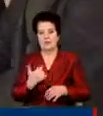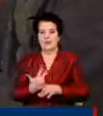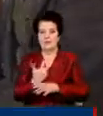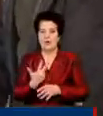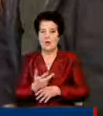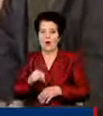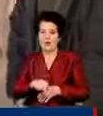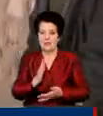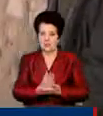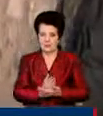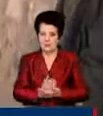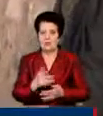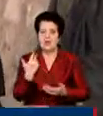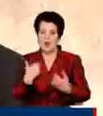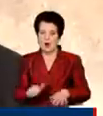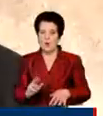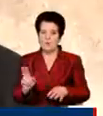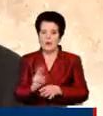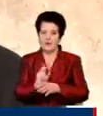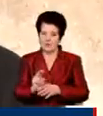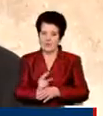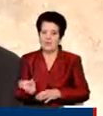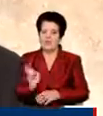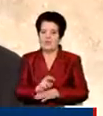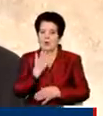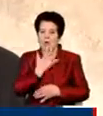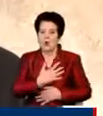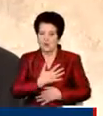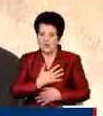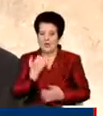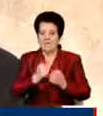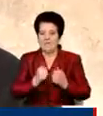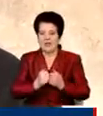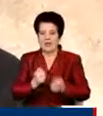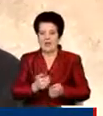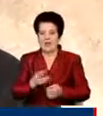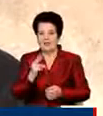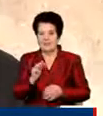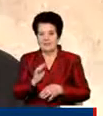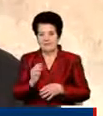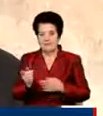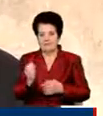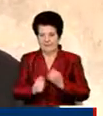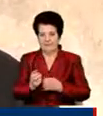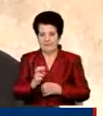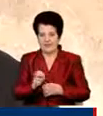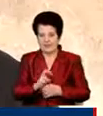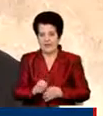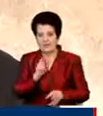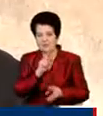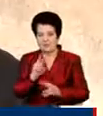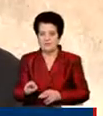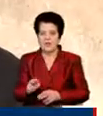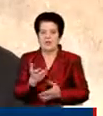oară în cetate de acum renovată și vin cu drag și de fiecare dată urmăresc dacă s-a mai